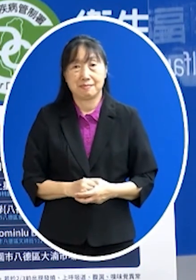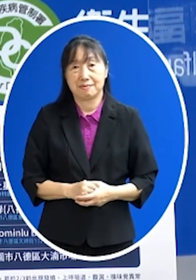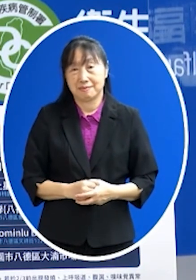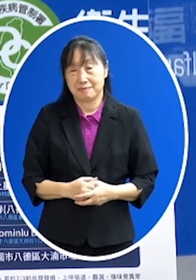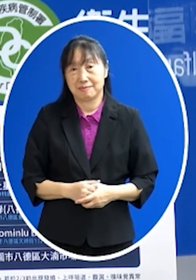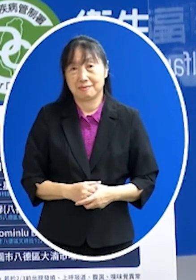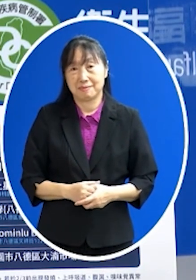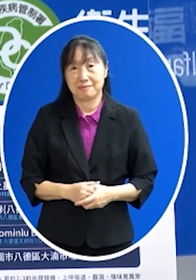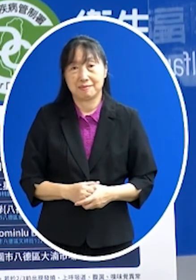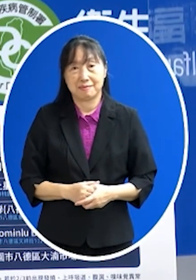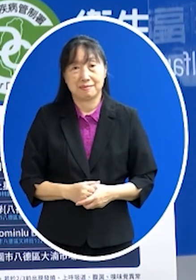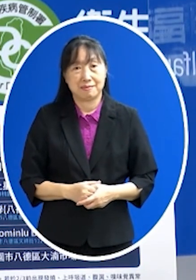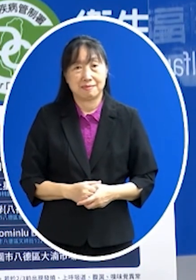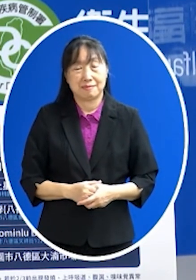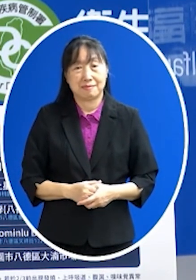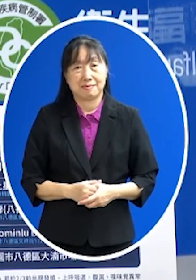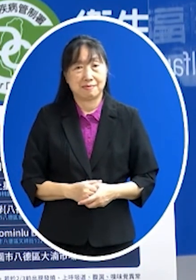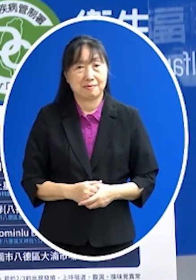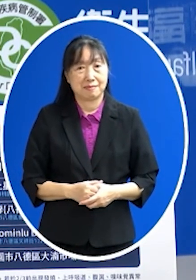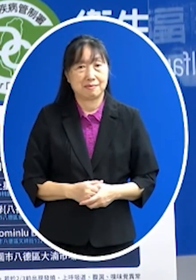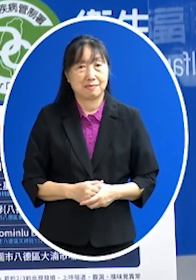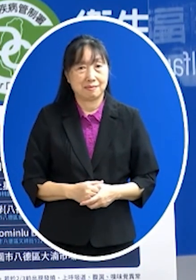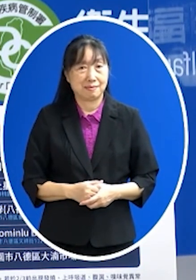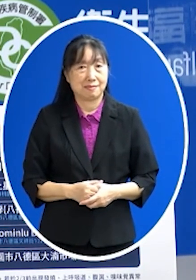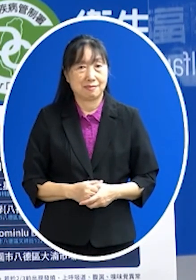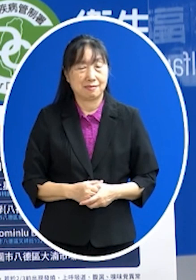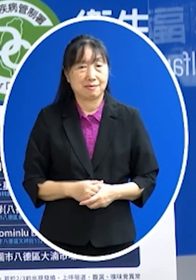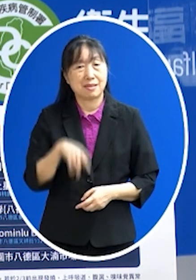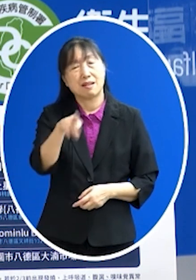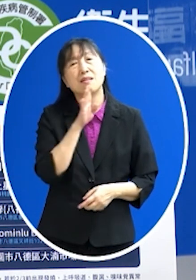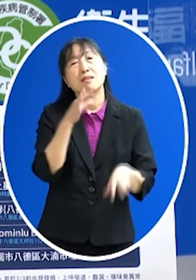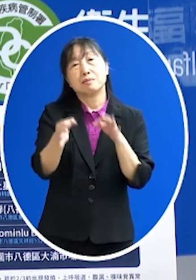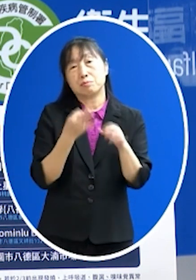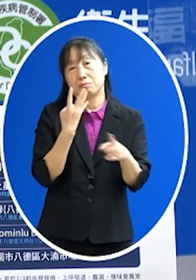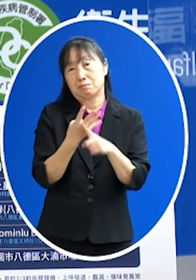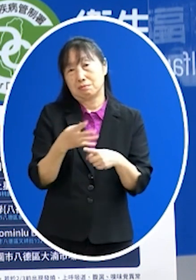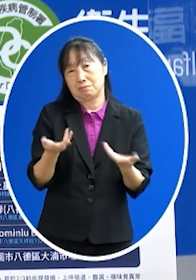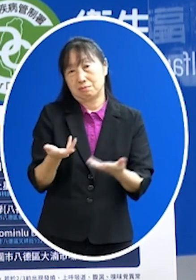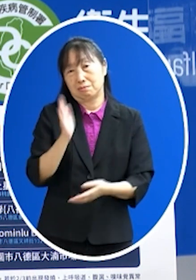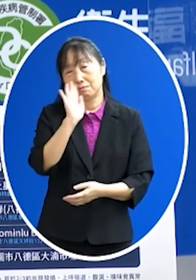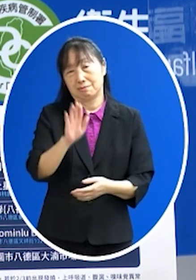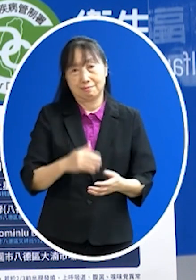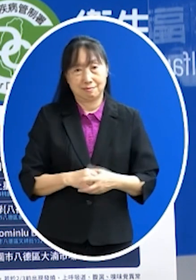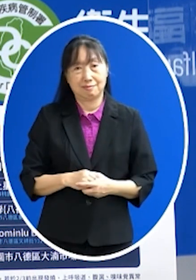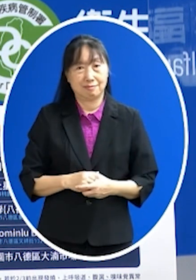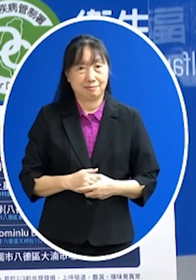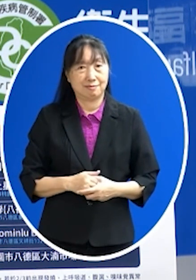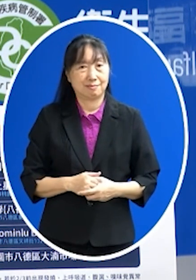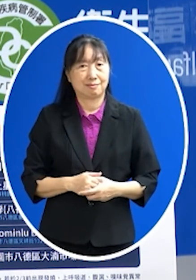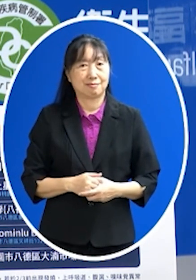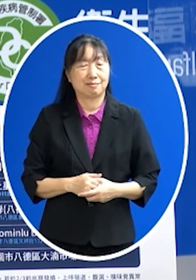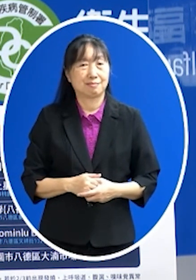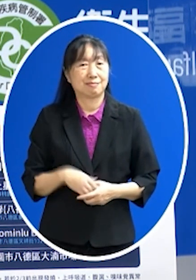这个哈，这是一个商业行为了哈，商业行为哇，